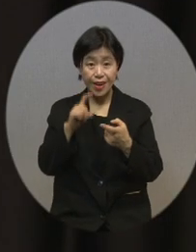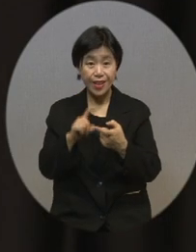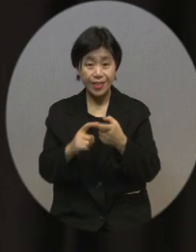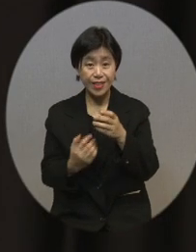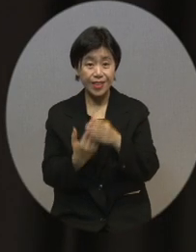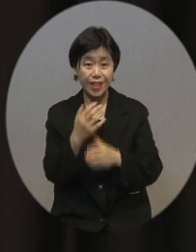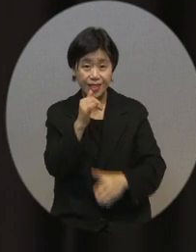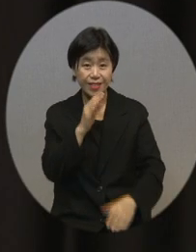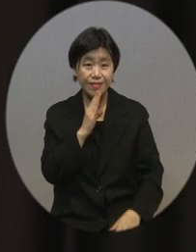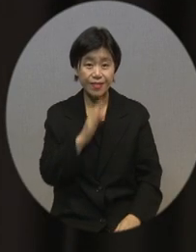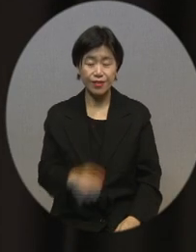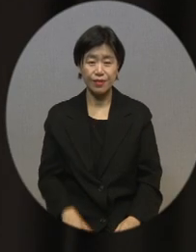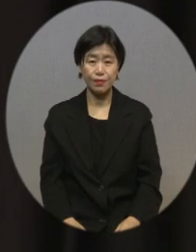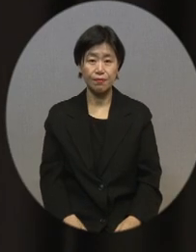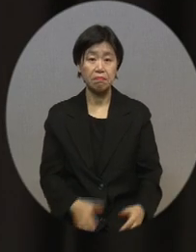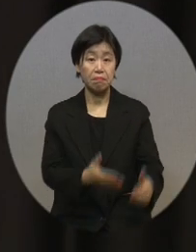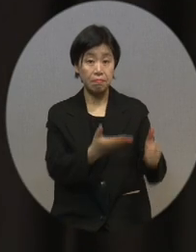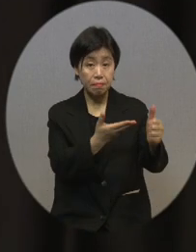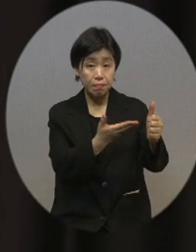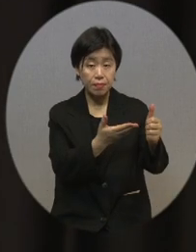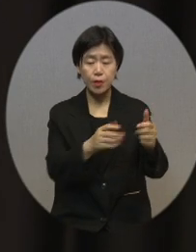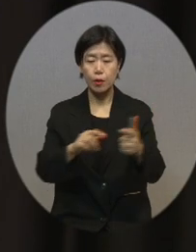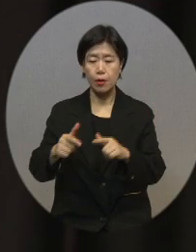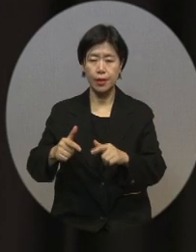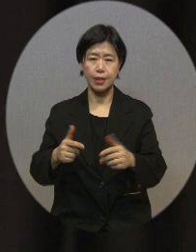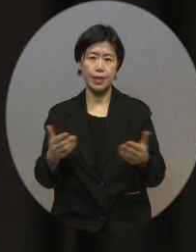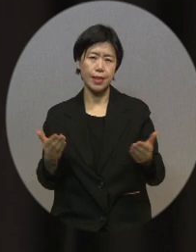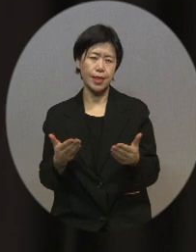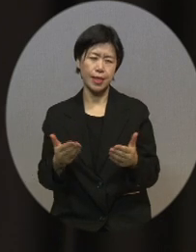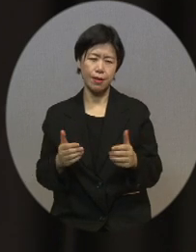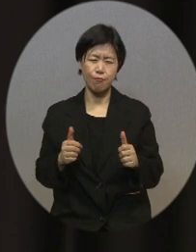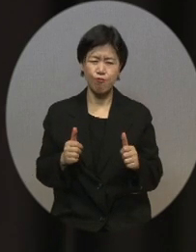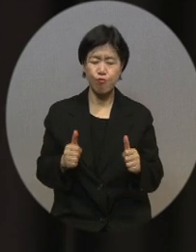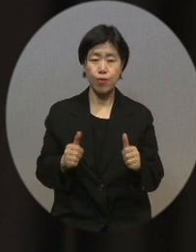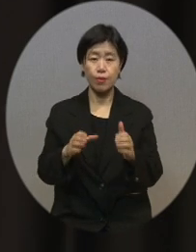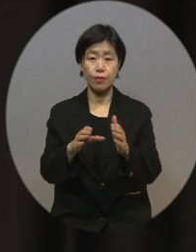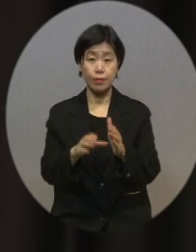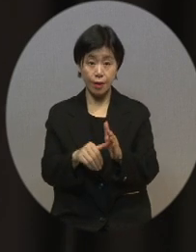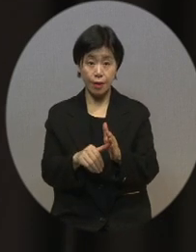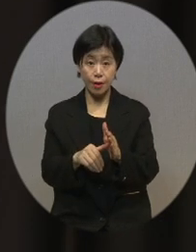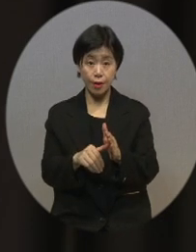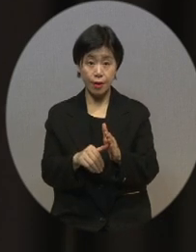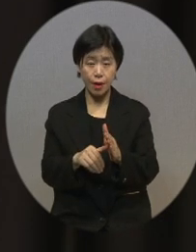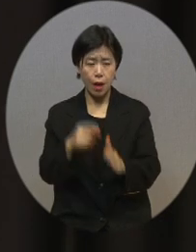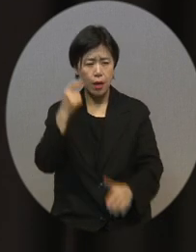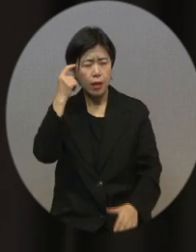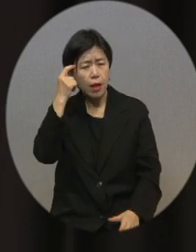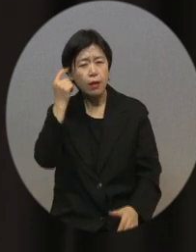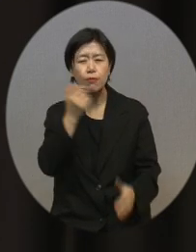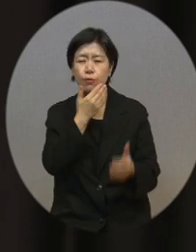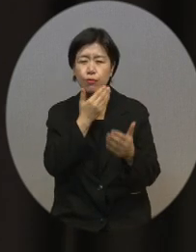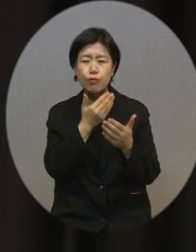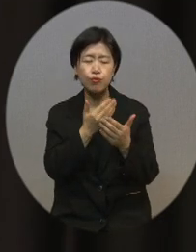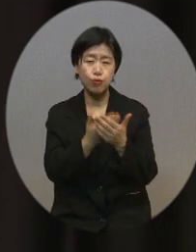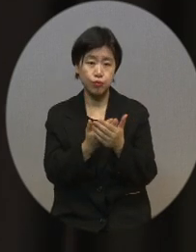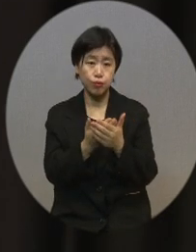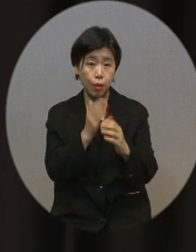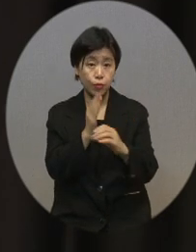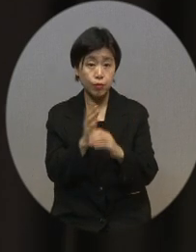김길성 청장께서는 이런 그 다양한 업무 추진을 예, 할 때에 예. 어디에 중점을 주로